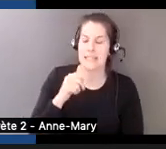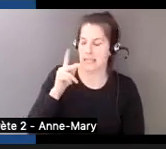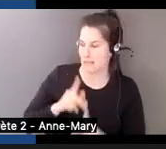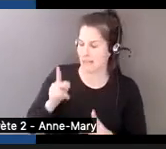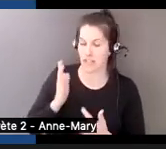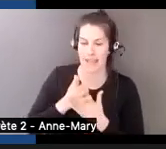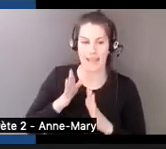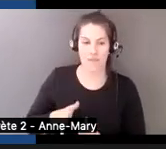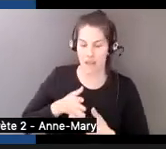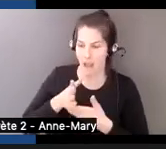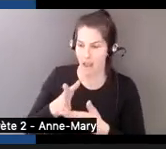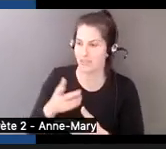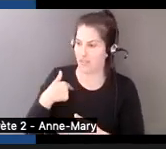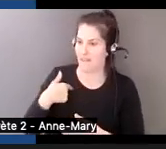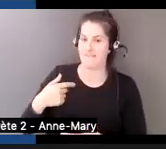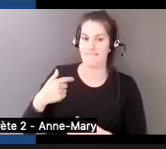versus les laisser